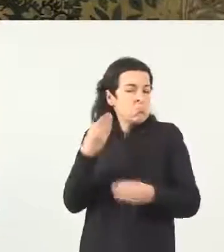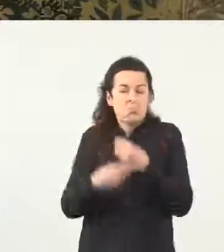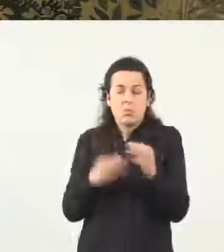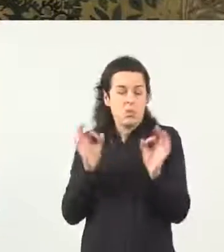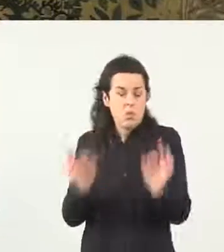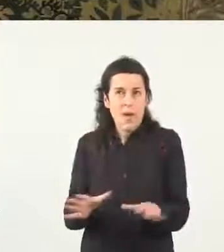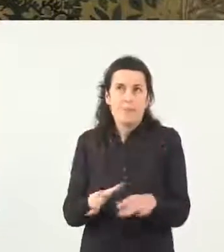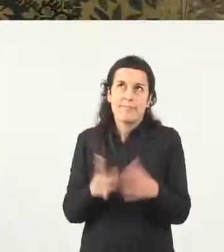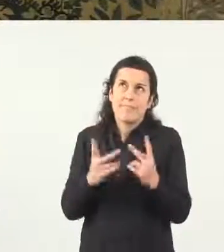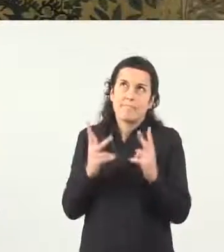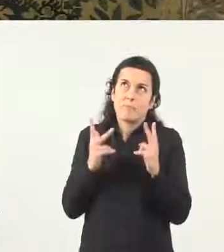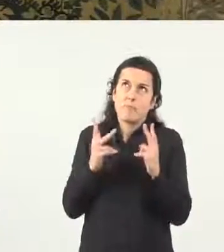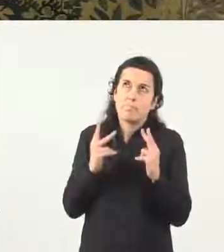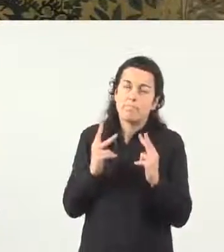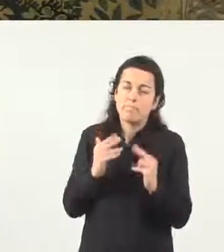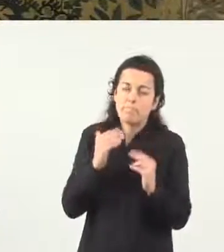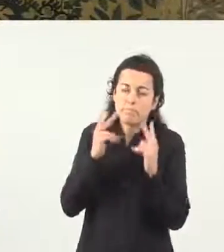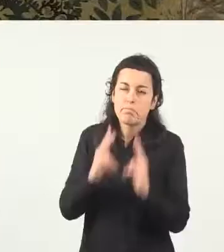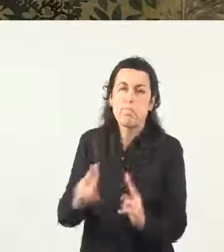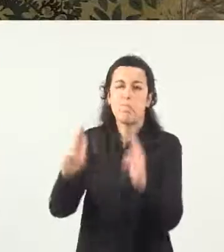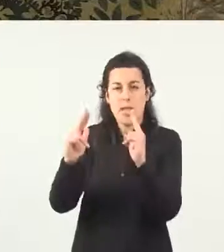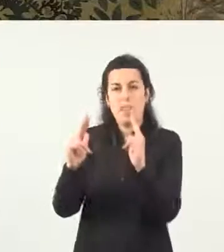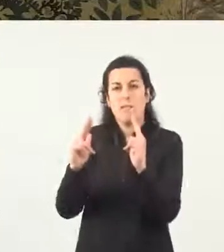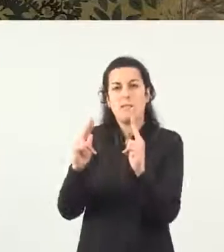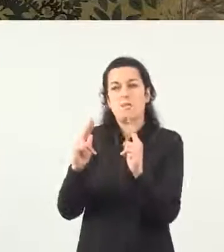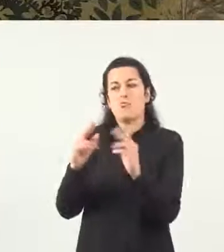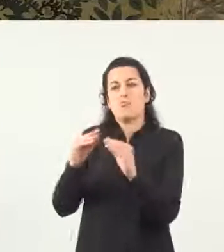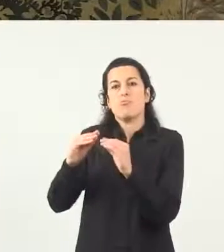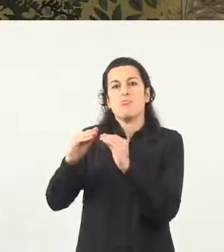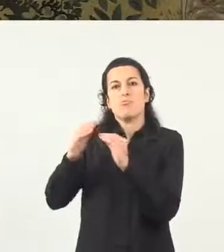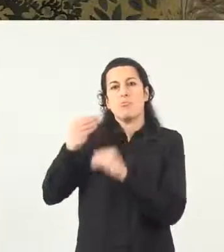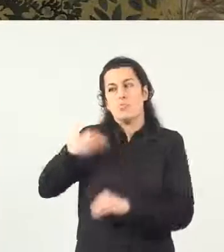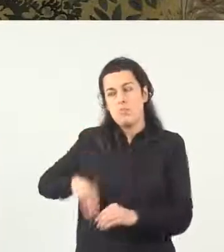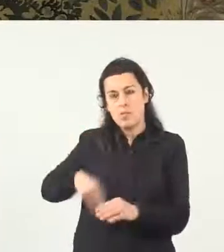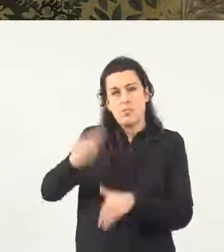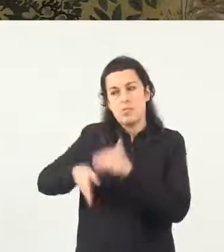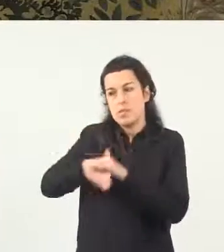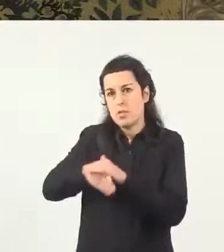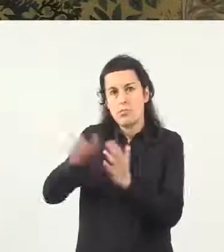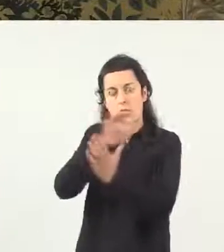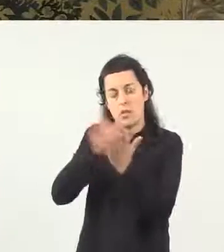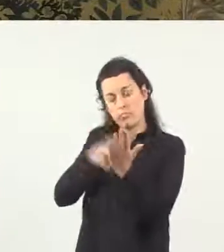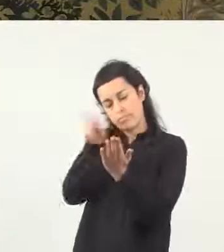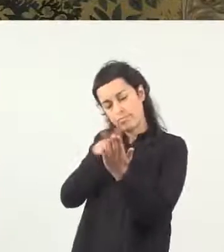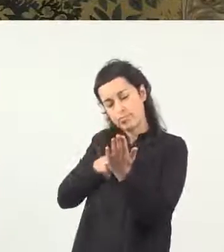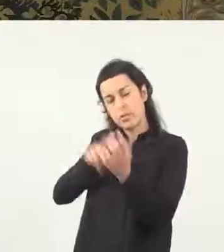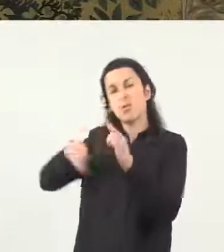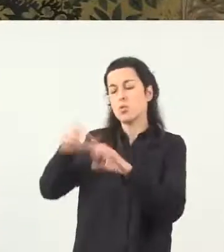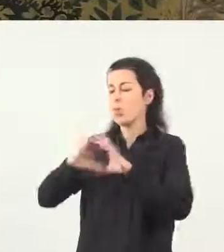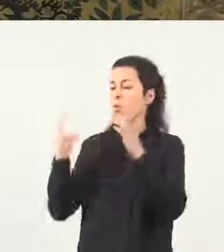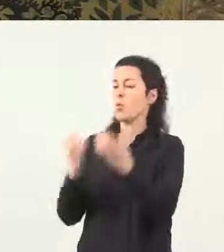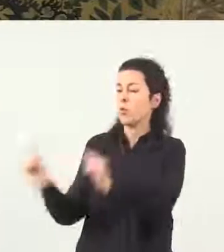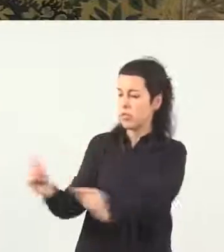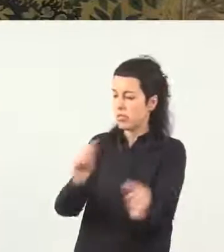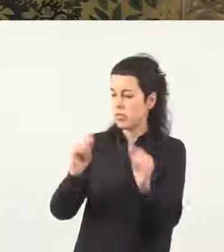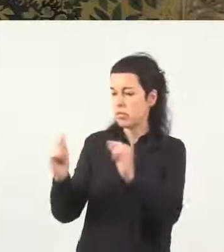nuke maila txiki batean, esango nuke maila txiki batean, jarraitzen dugu egiten hori hartu irakurgai bat, eta taldean eztabaidatuta